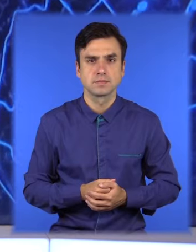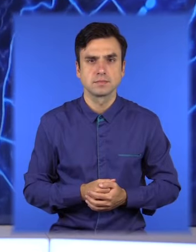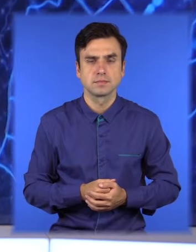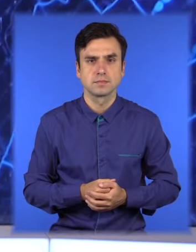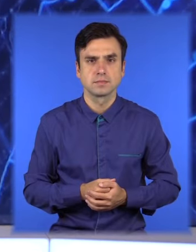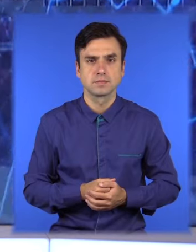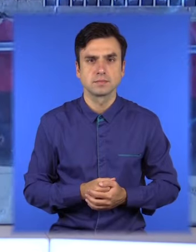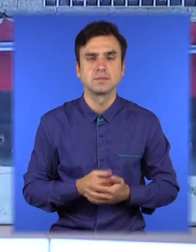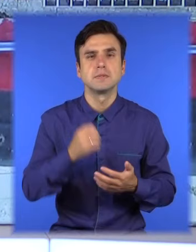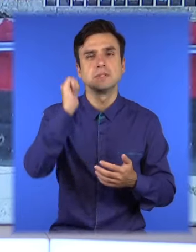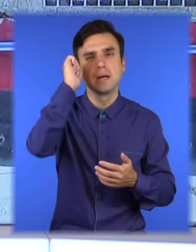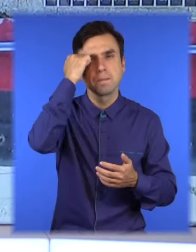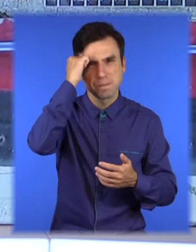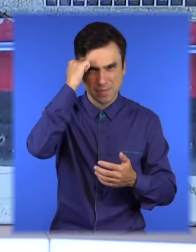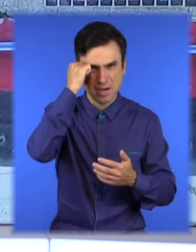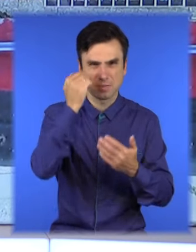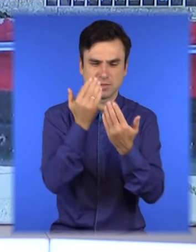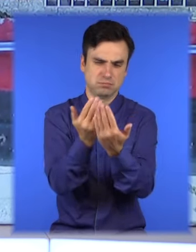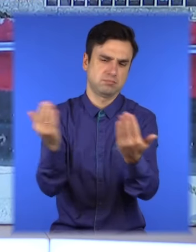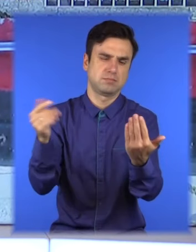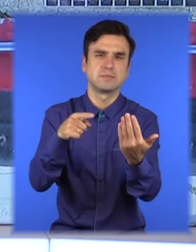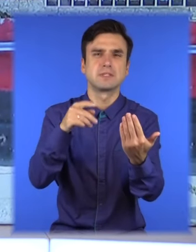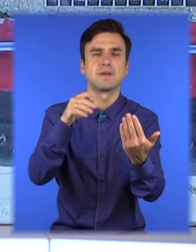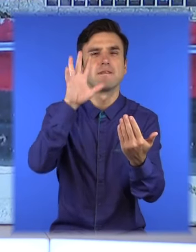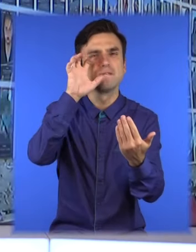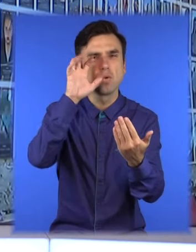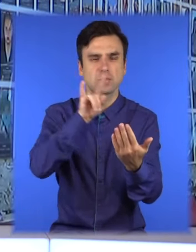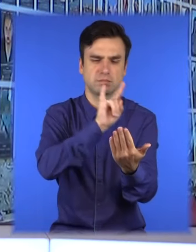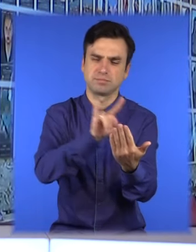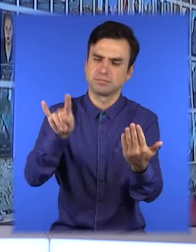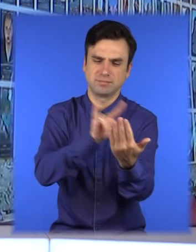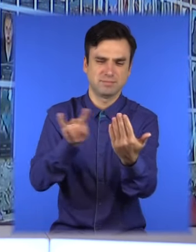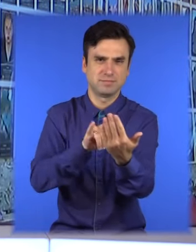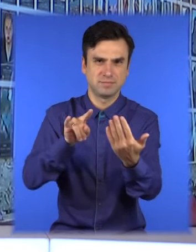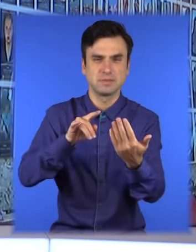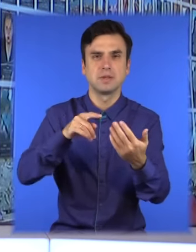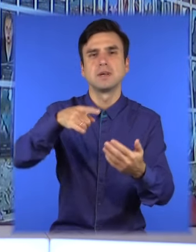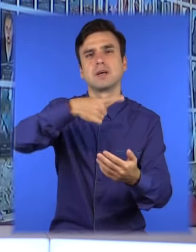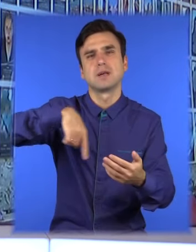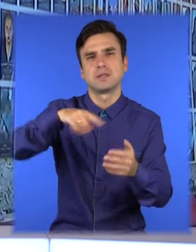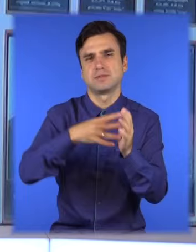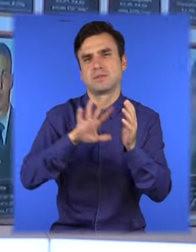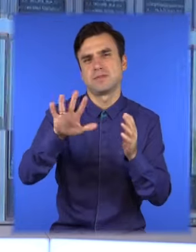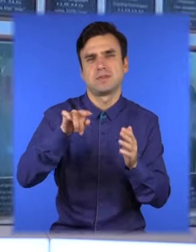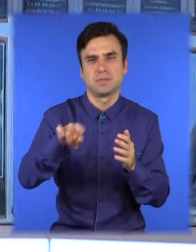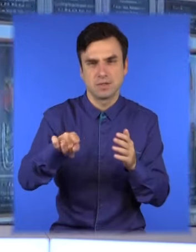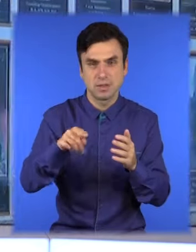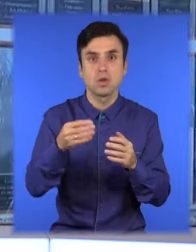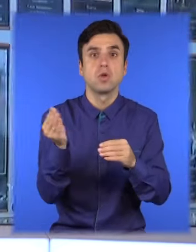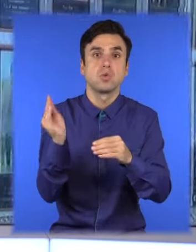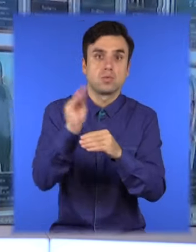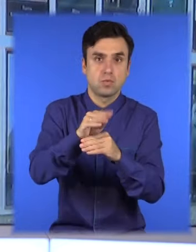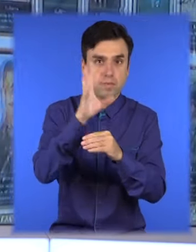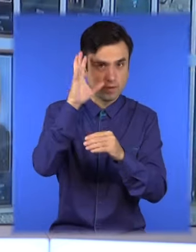Додати фотографії героїв української історії та відремонтувати народну стелу. Таку мету поставили перед собою небайдужі